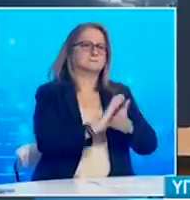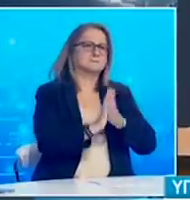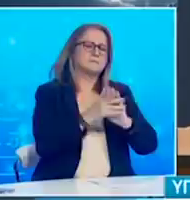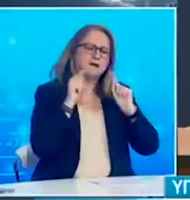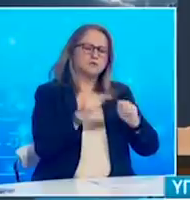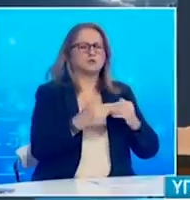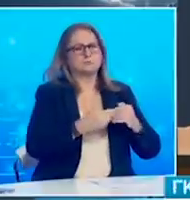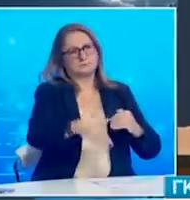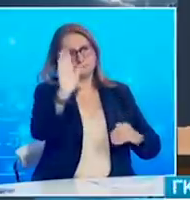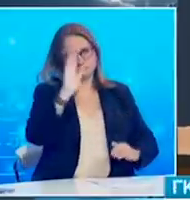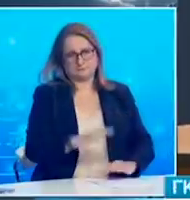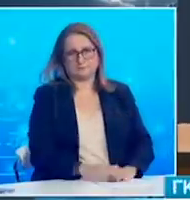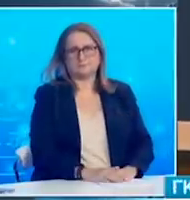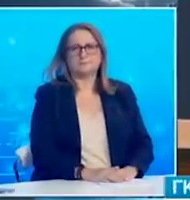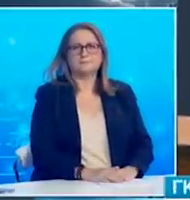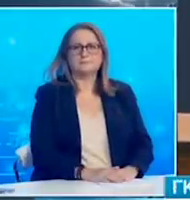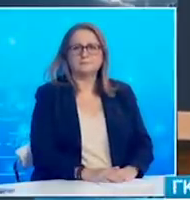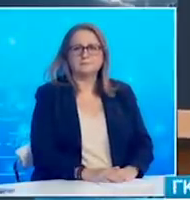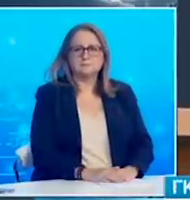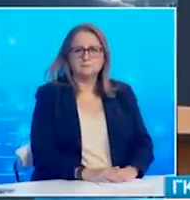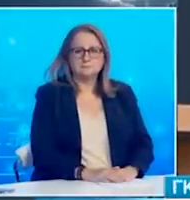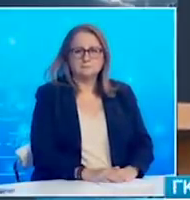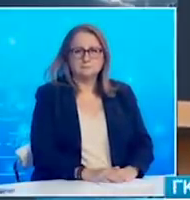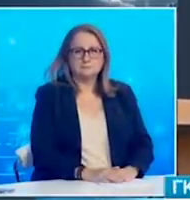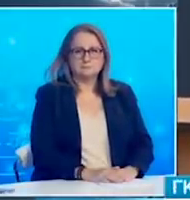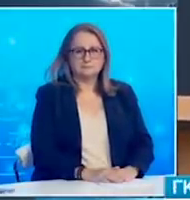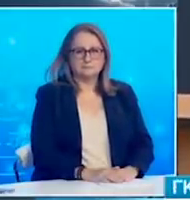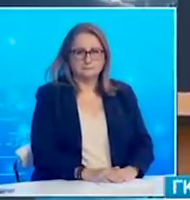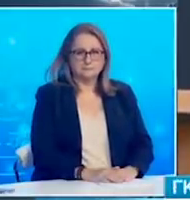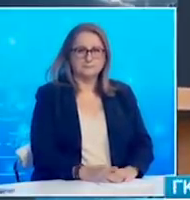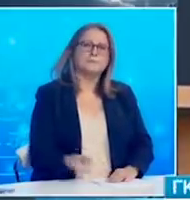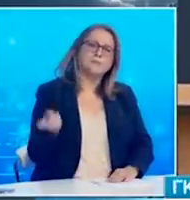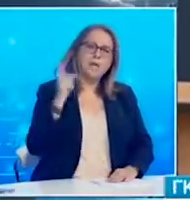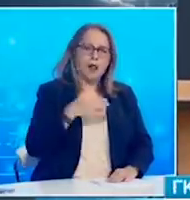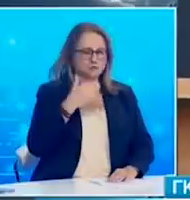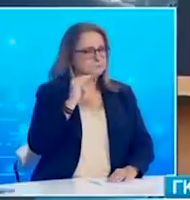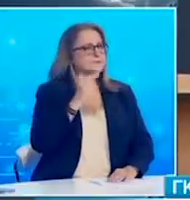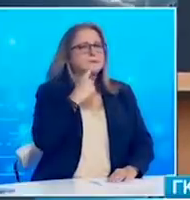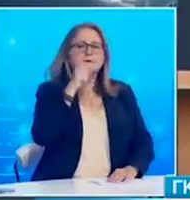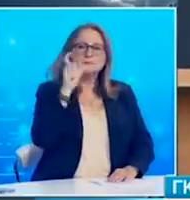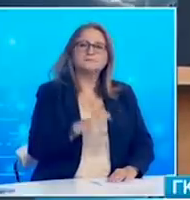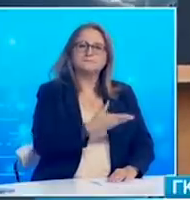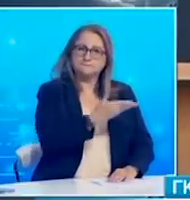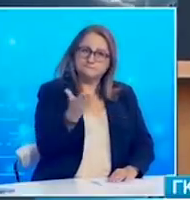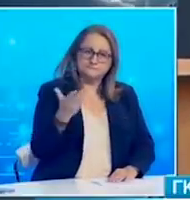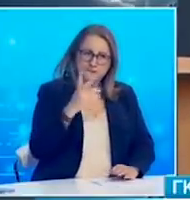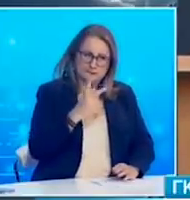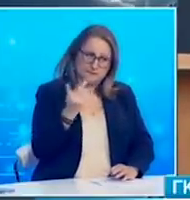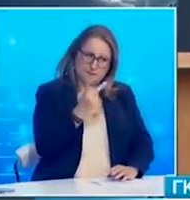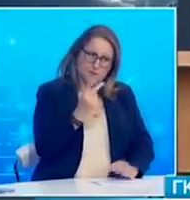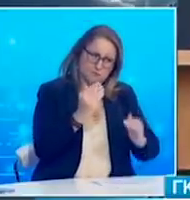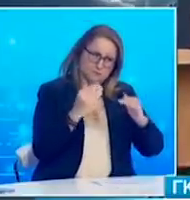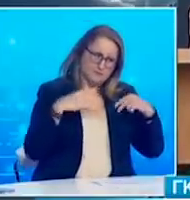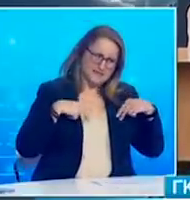Κύριε Σαντώνο Γιαννάκης από την Εφημερίδα Αυγή και το ραδιοφωνικό σταθμό στο Κόκκινο. Κύριε Υπουργέ, κύριε Καθηγητέ, θα ήθελα να σας μεταφέρω την